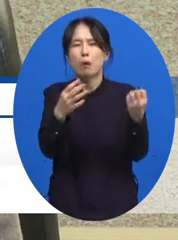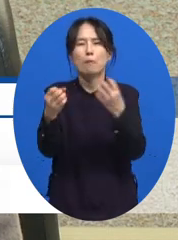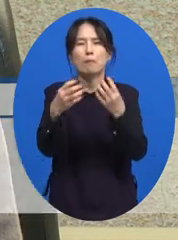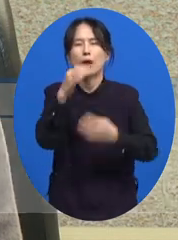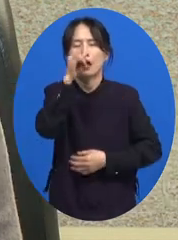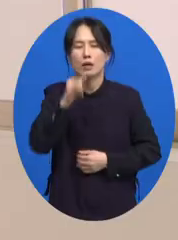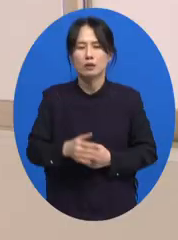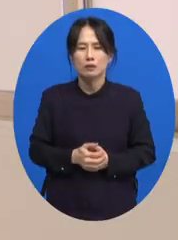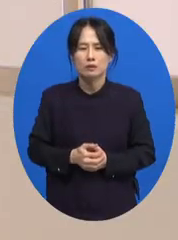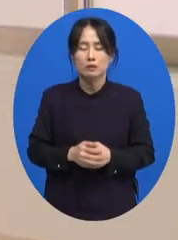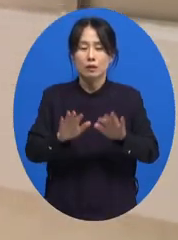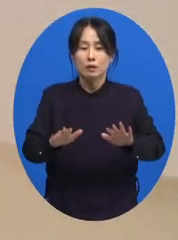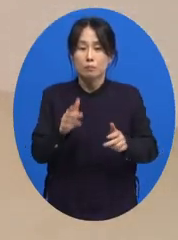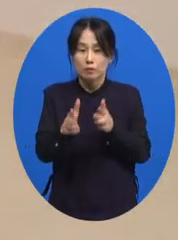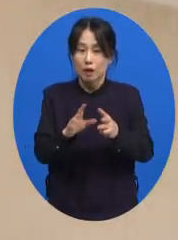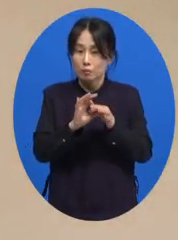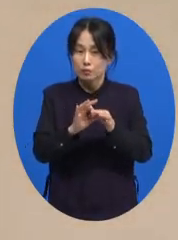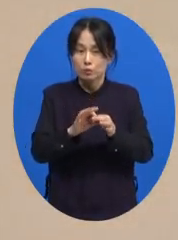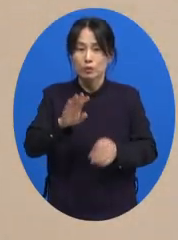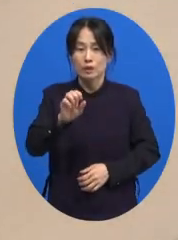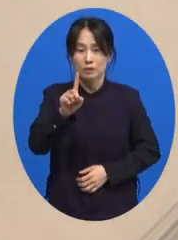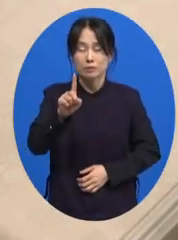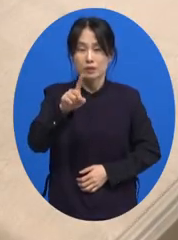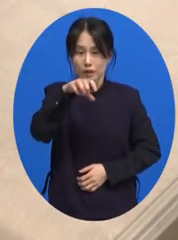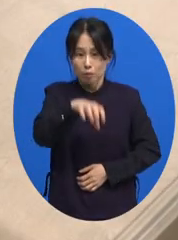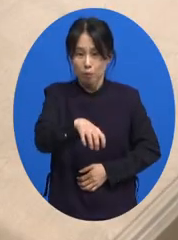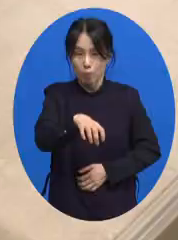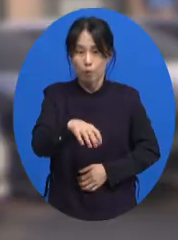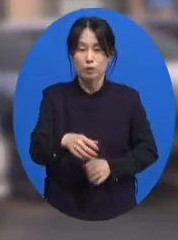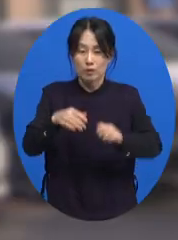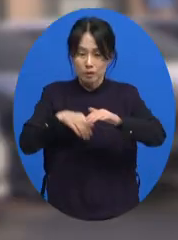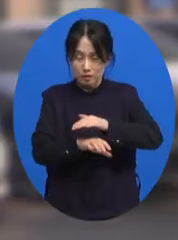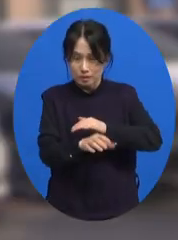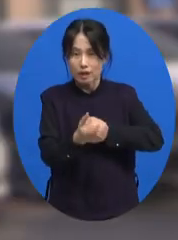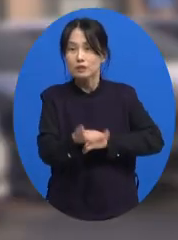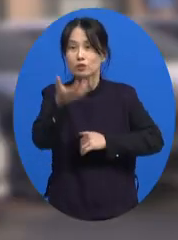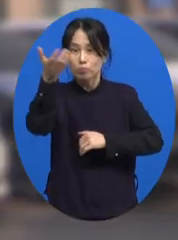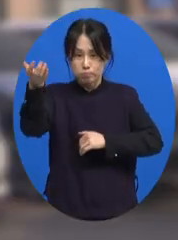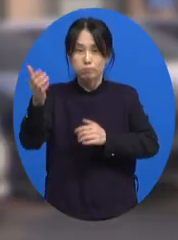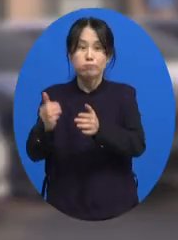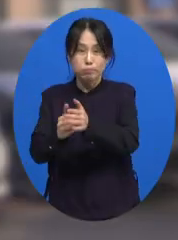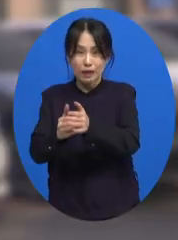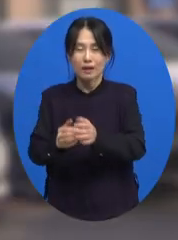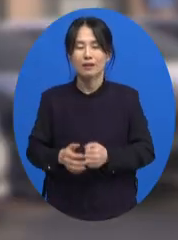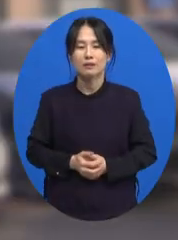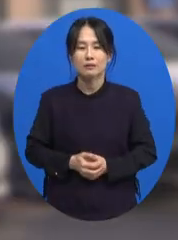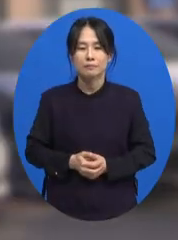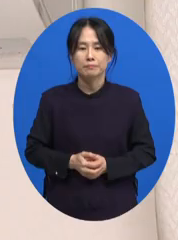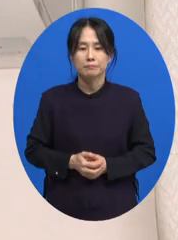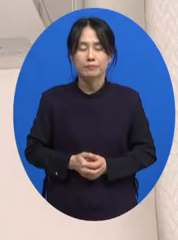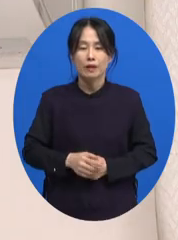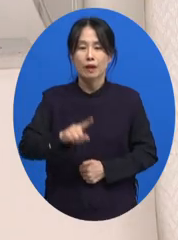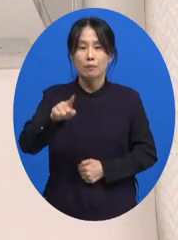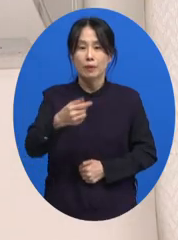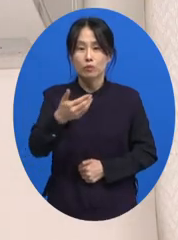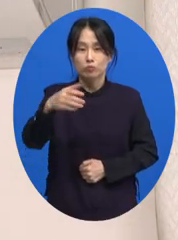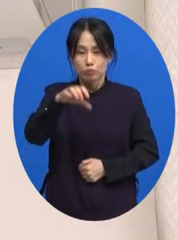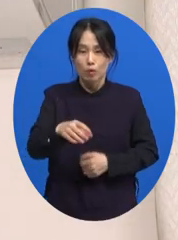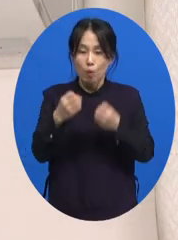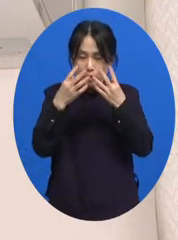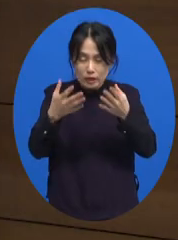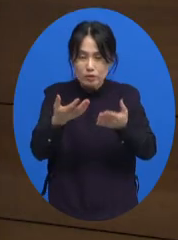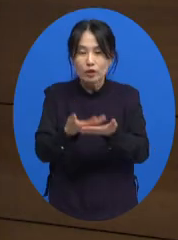느꼈습니다 이번 사업을 통해 총 41개소가 지하에서 지상으로 휴게시설을 이전했고 109개소의